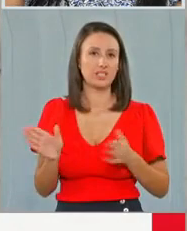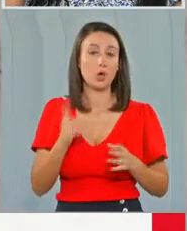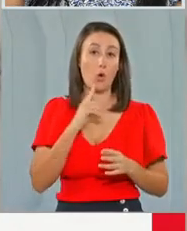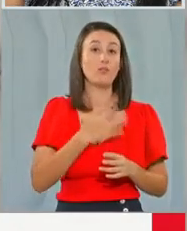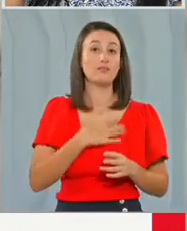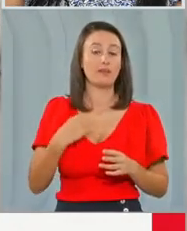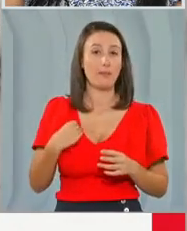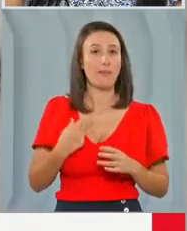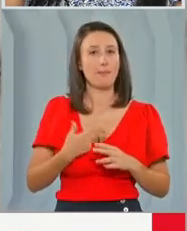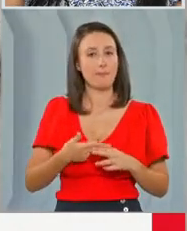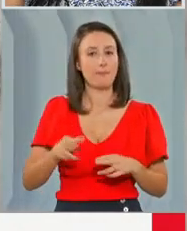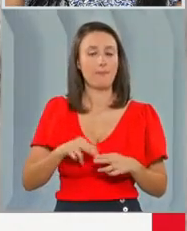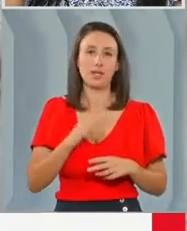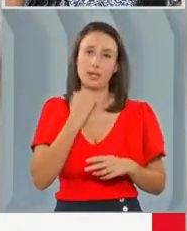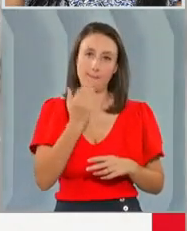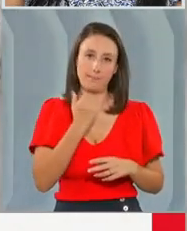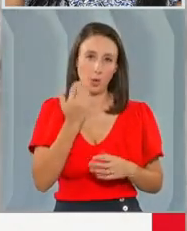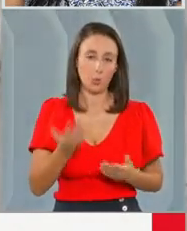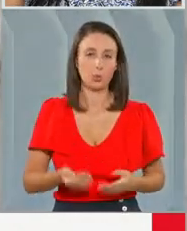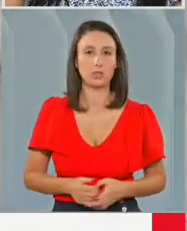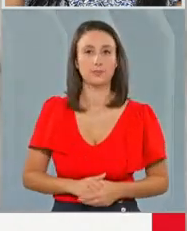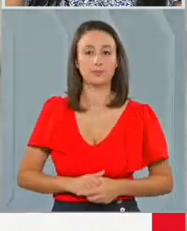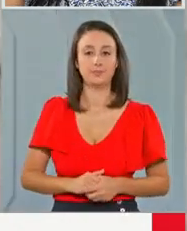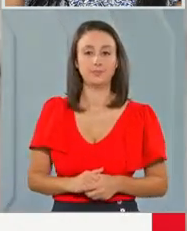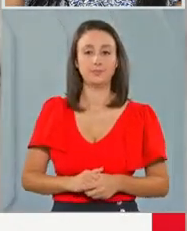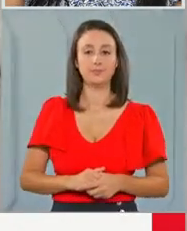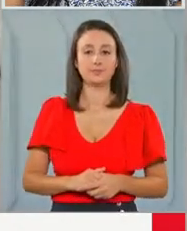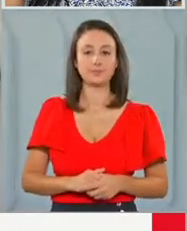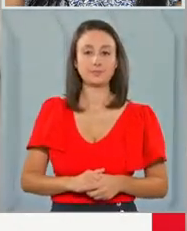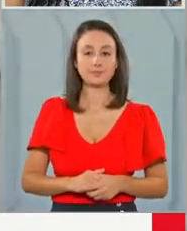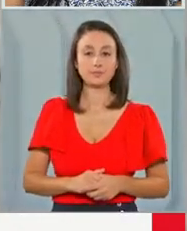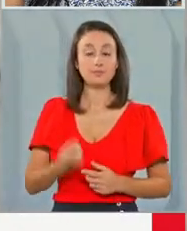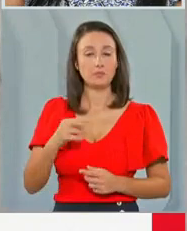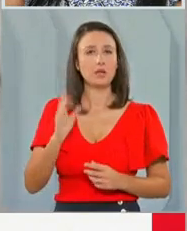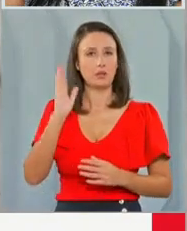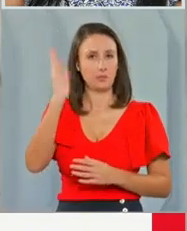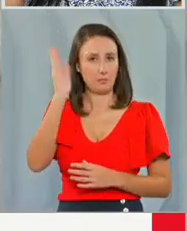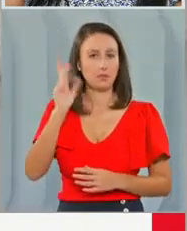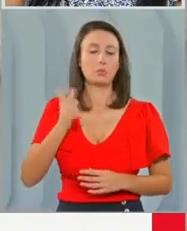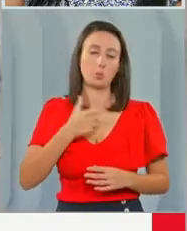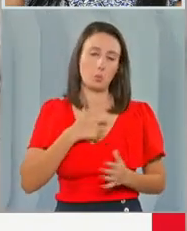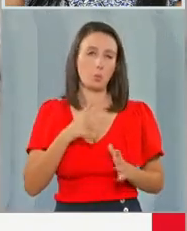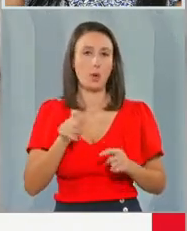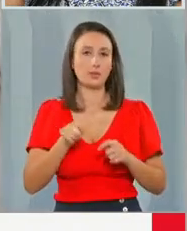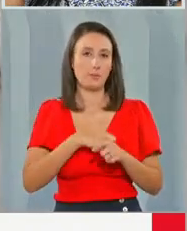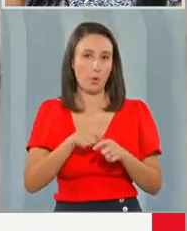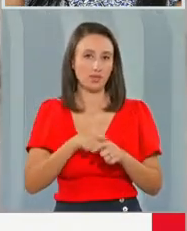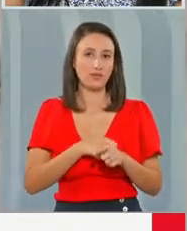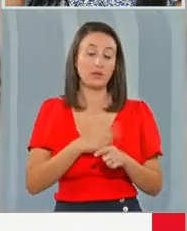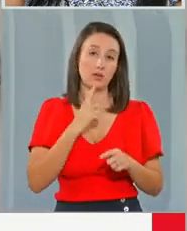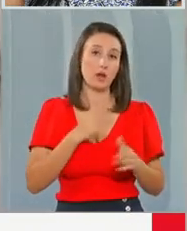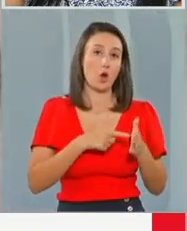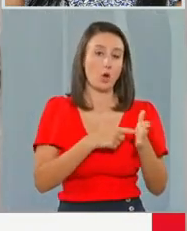vreme iarăși un pic mai neplăcută din acest punct de vedere. Dar fiind destul de departe, poate se mai schimbă situația, de aceea recomand